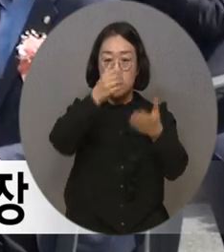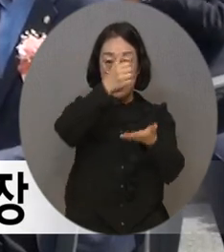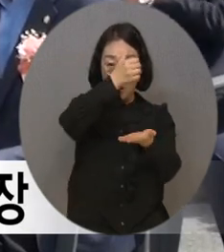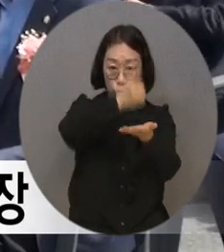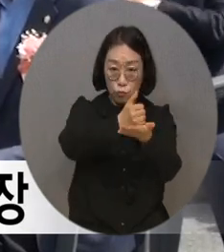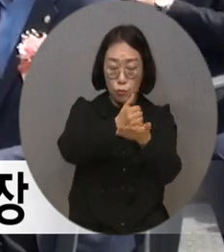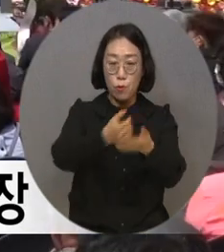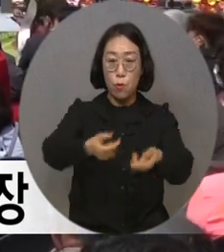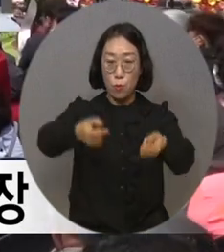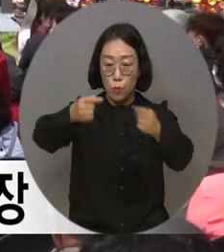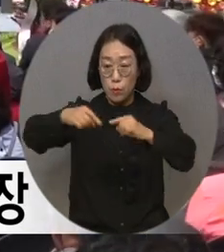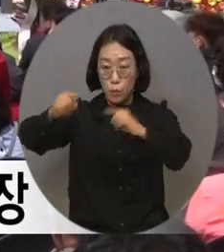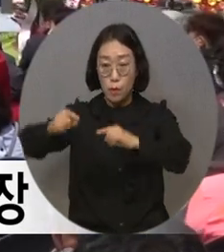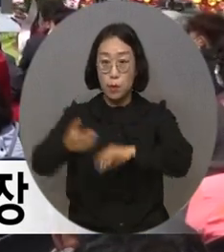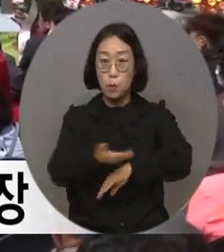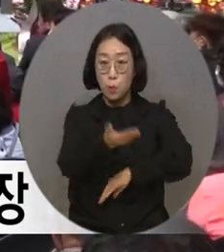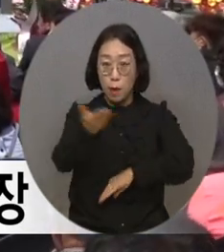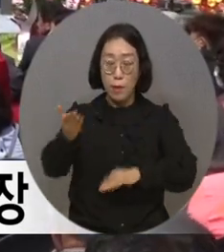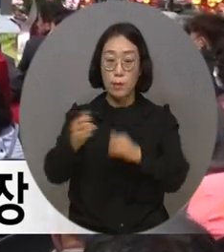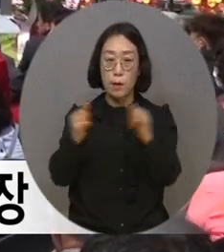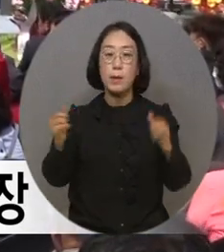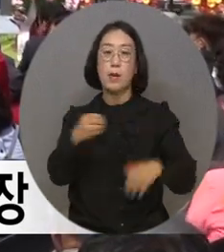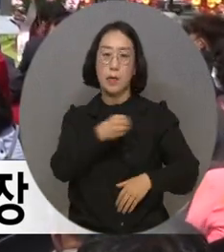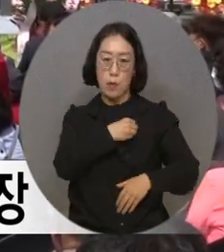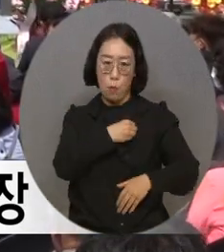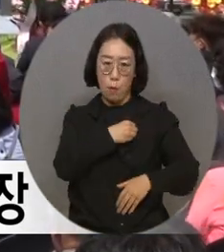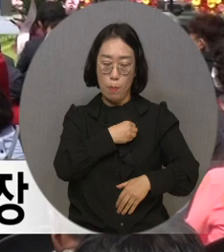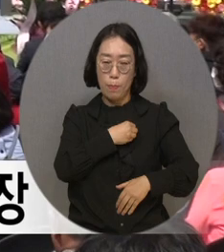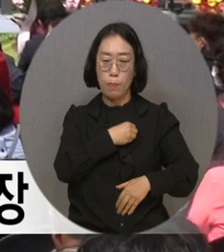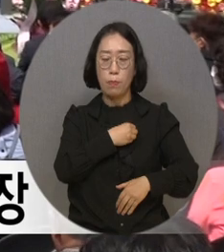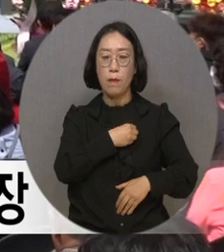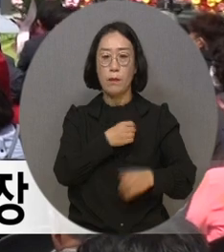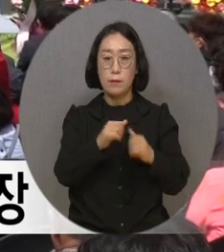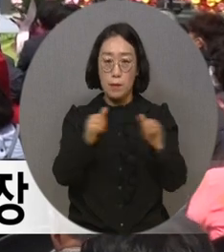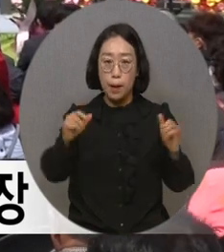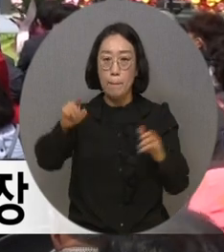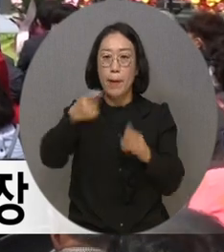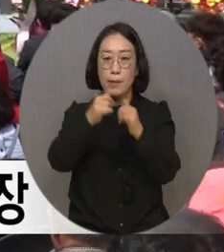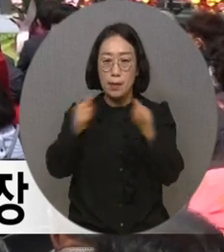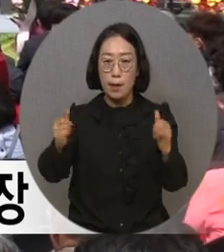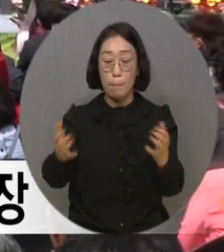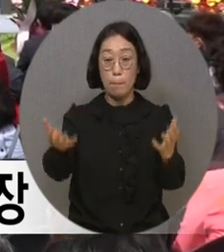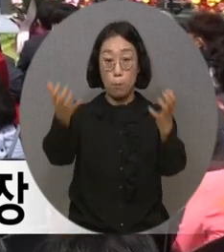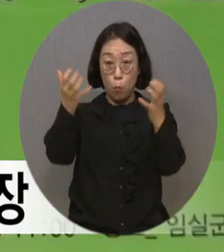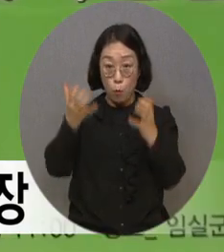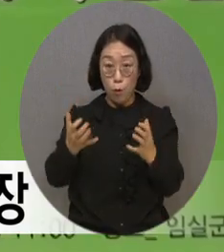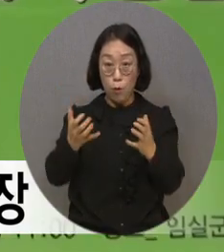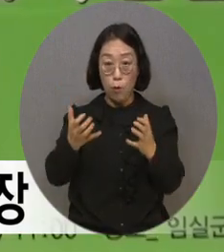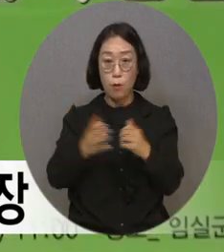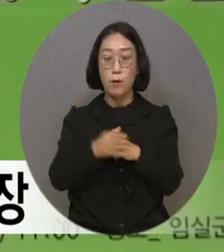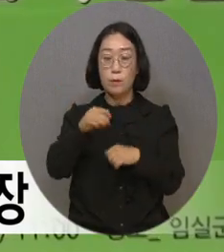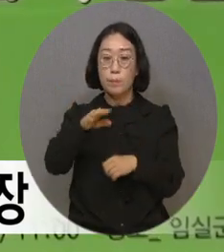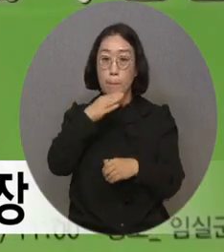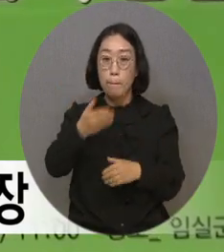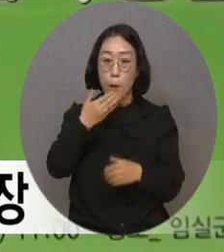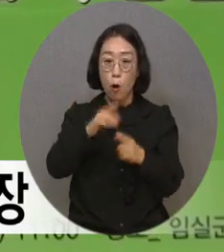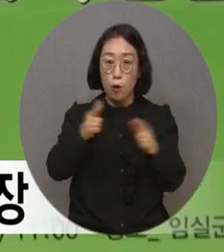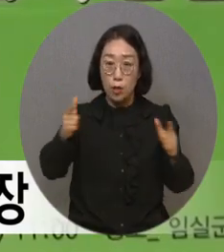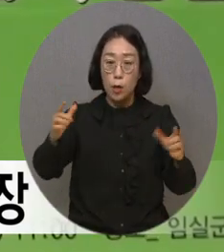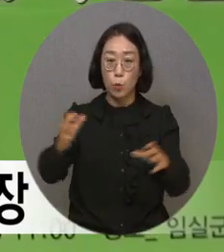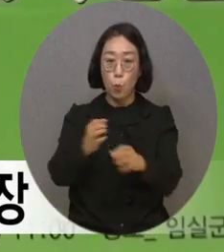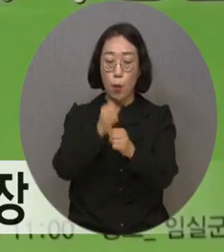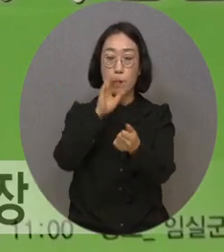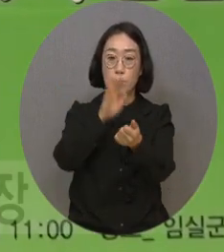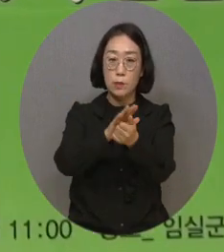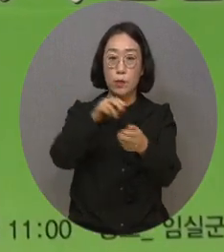이성재 임실군의장과 군의원, 박정규 도의원 등 100여 명의 내외빈 인사들이 참석해 먹거리